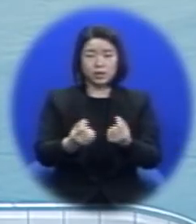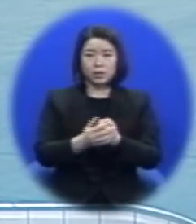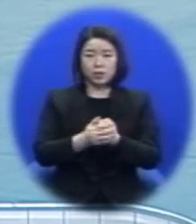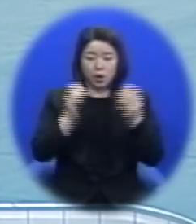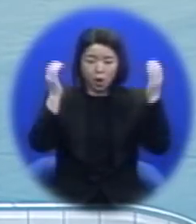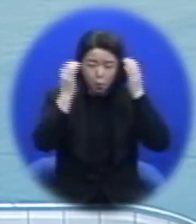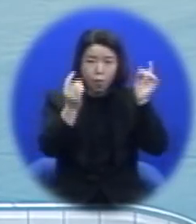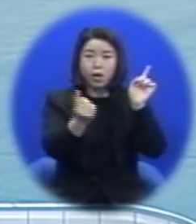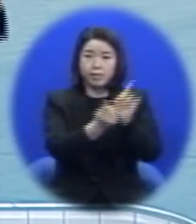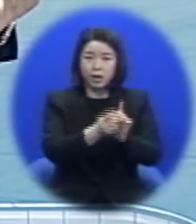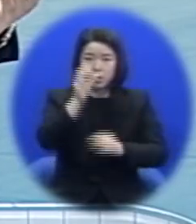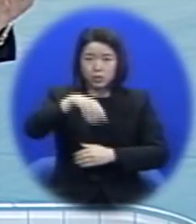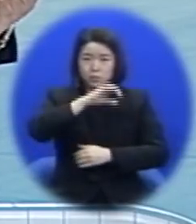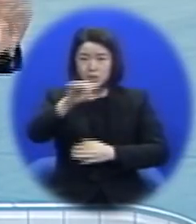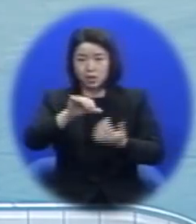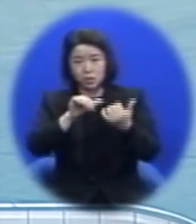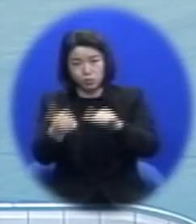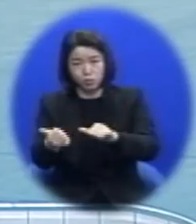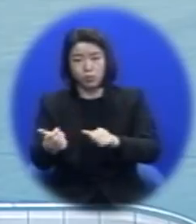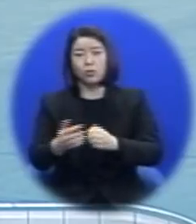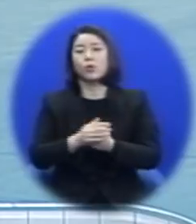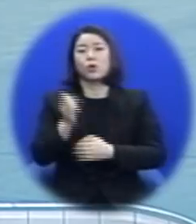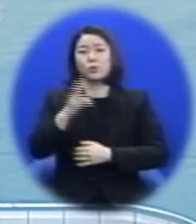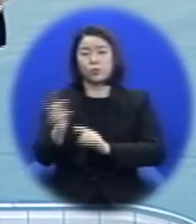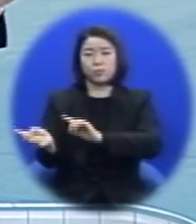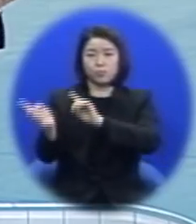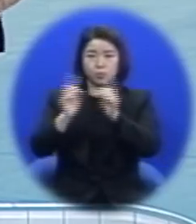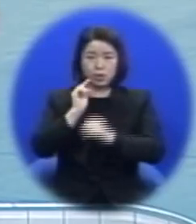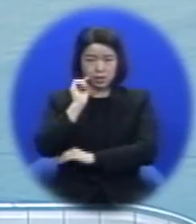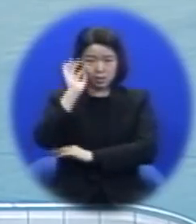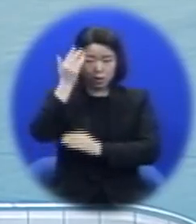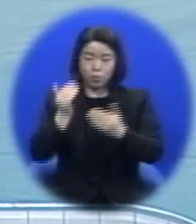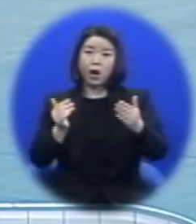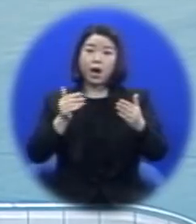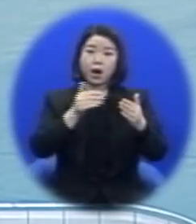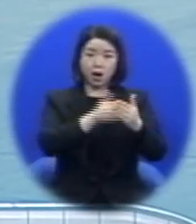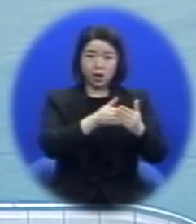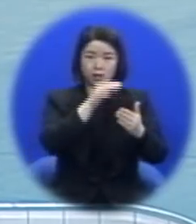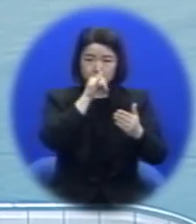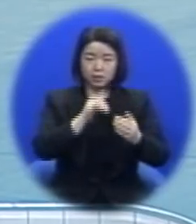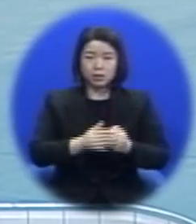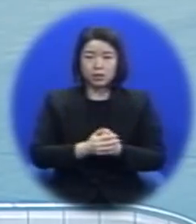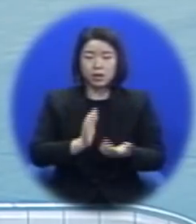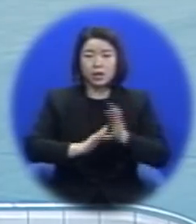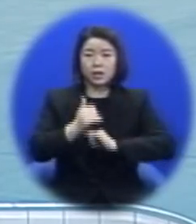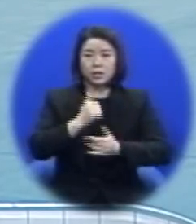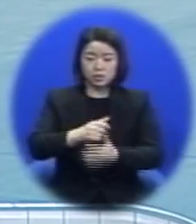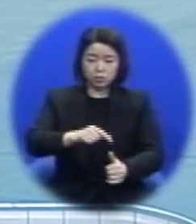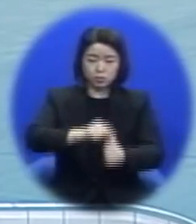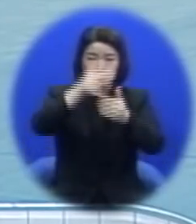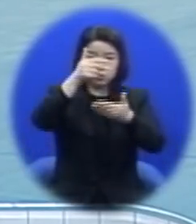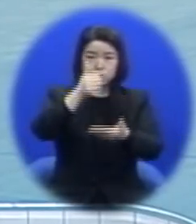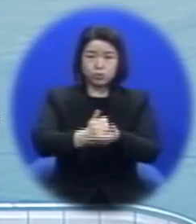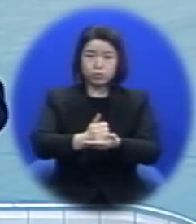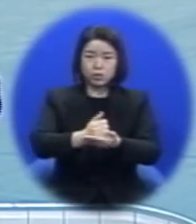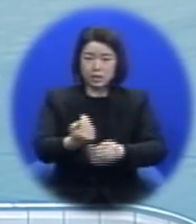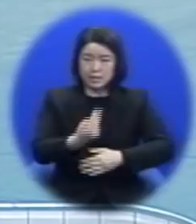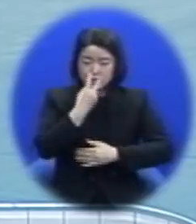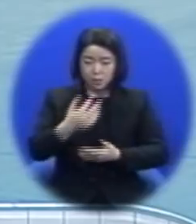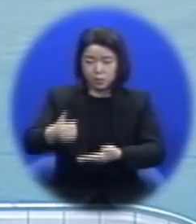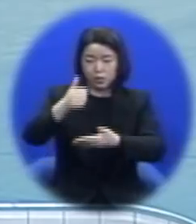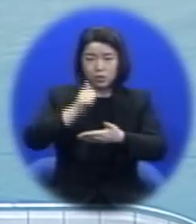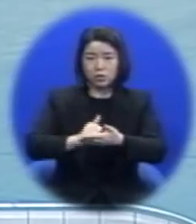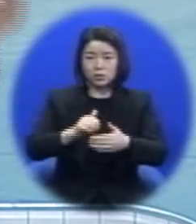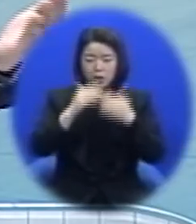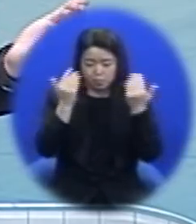고난을 당하시고 십자가에서 죽으시고 그리고 부활의 영광에 이르셨잖아요. 예수님을 구주로 생명으로 영접한